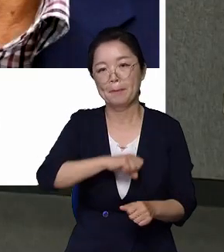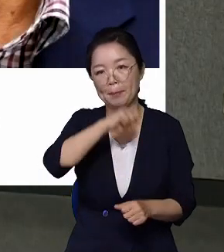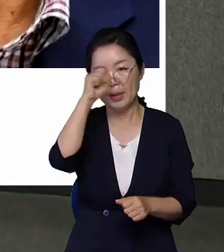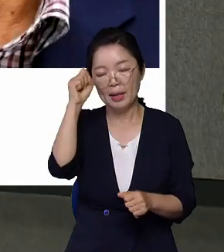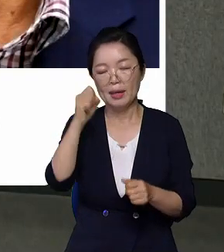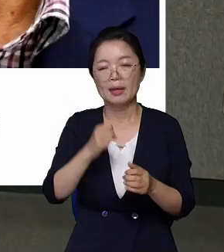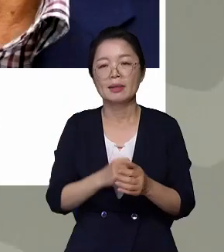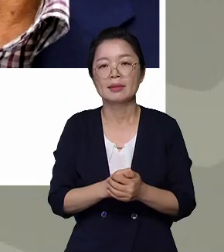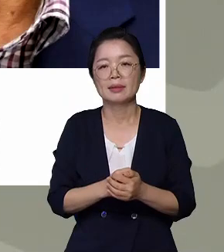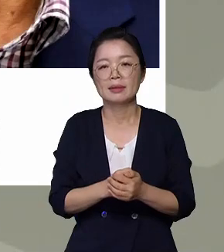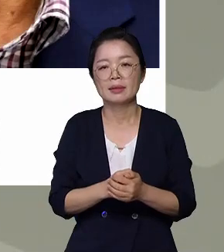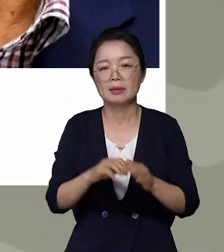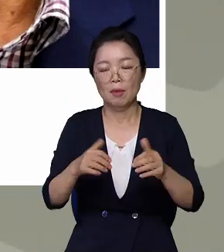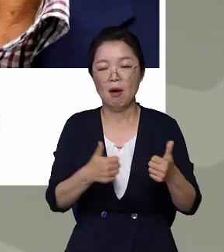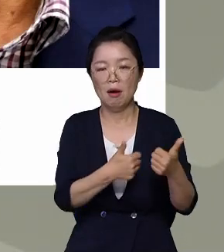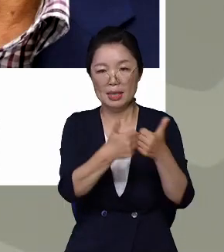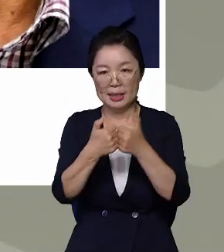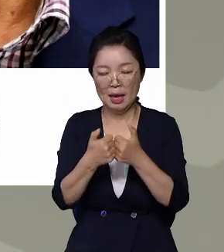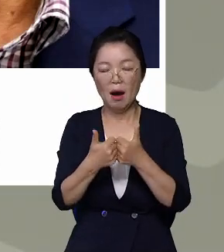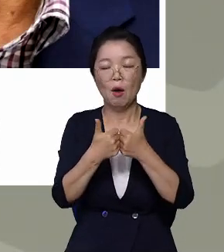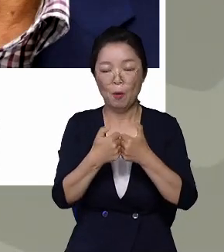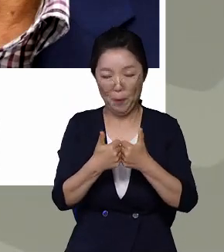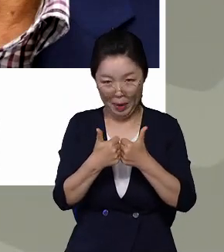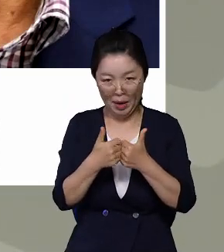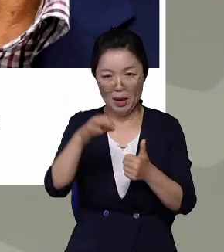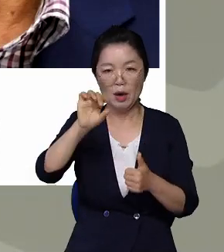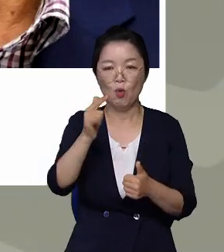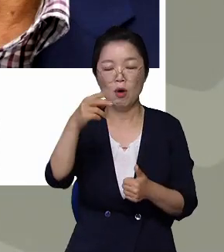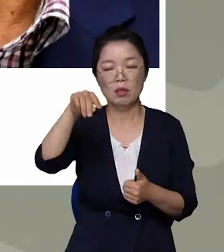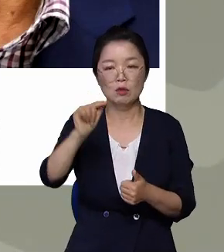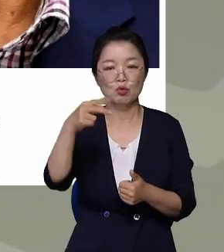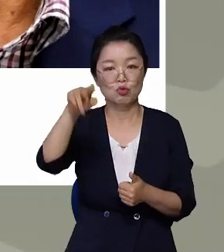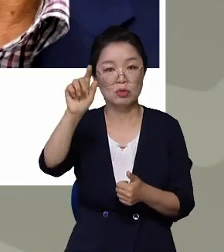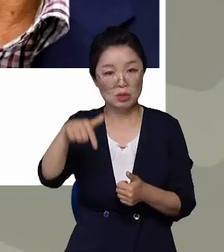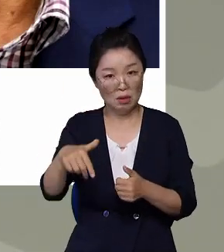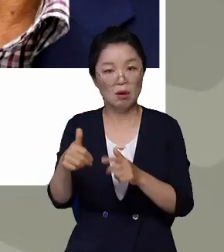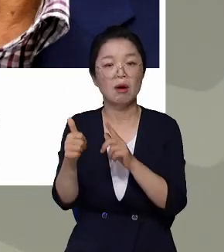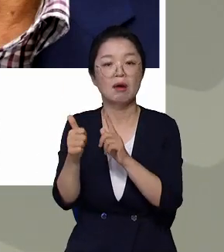5.18 기념재단은 오늘 이사회를 개최해 원순석